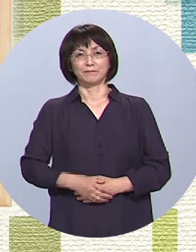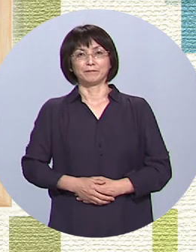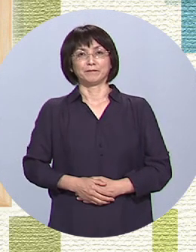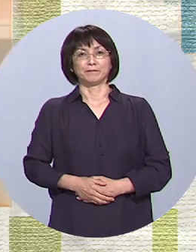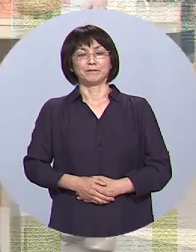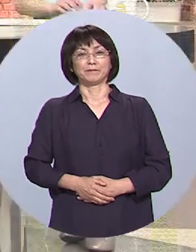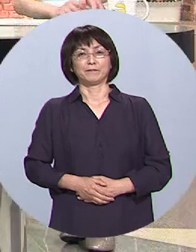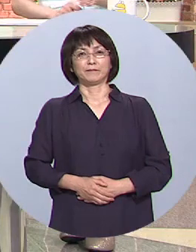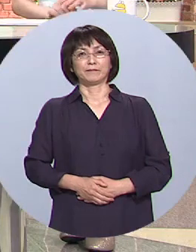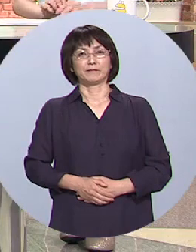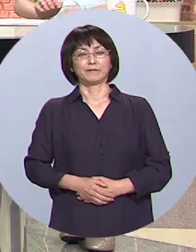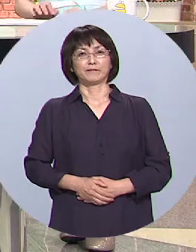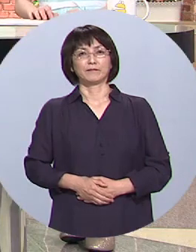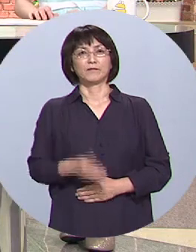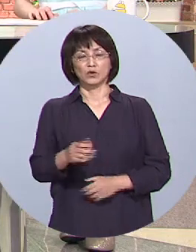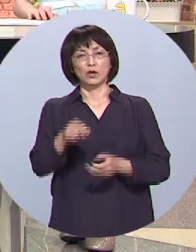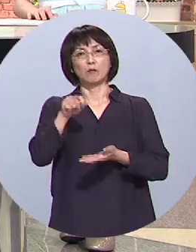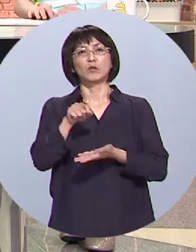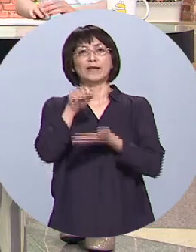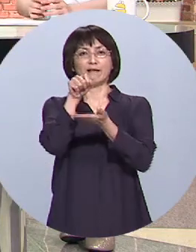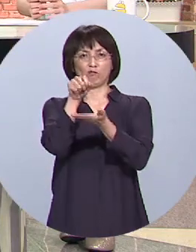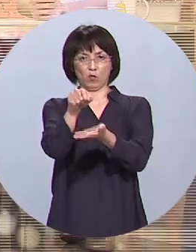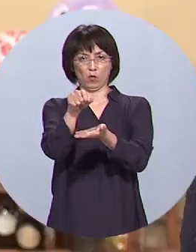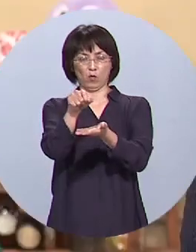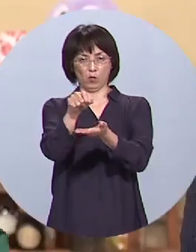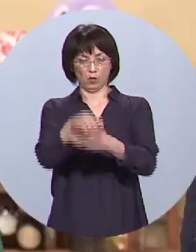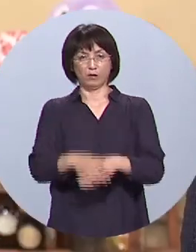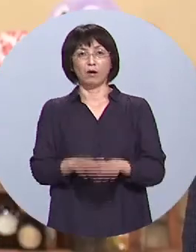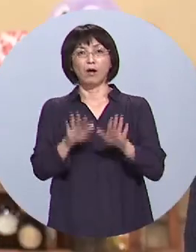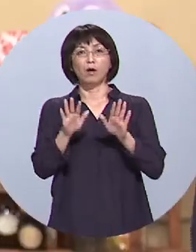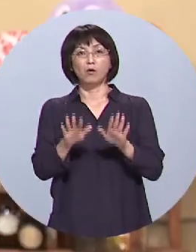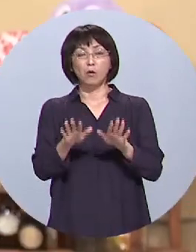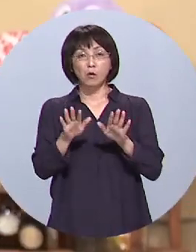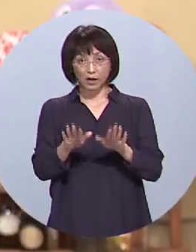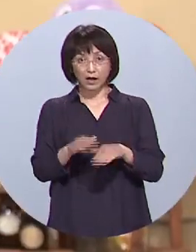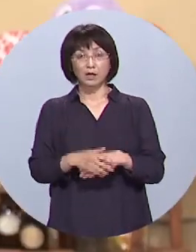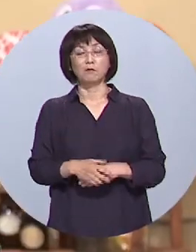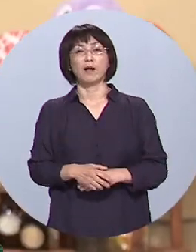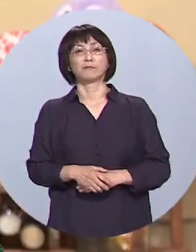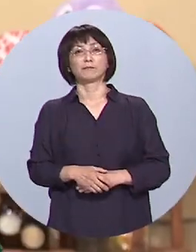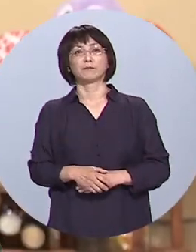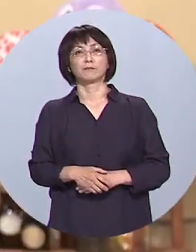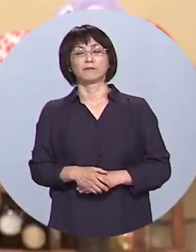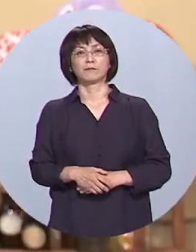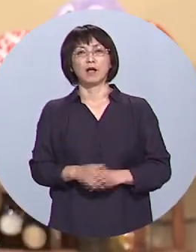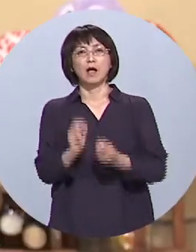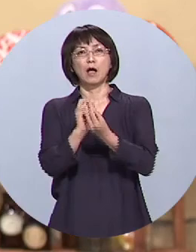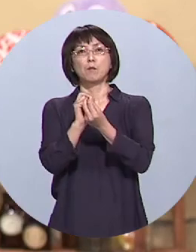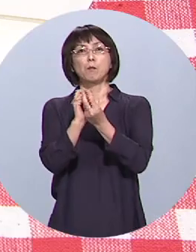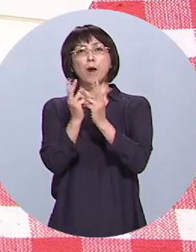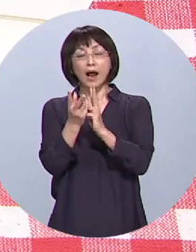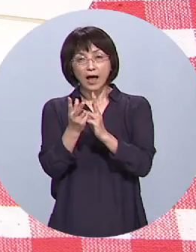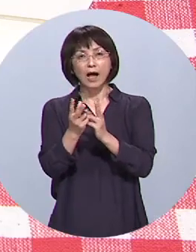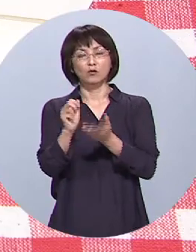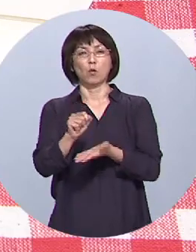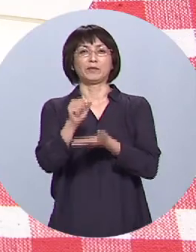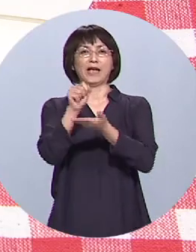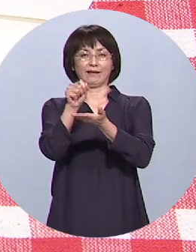でした。 続いてはプレゼントです。内藤さん。 はい、今回は最初のコーナーでご紹介したバラのお土産です